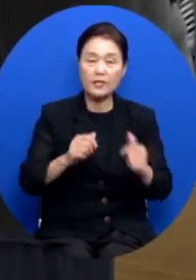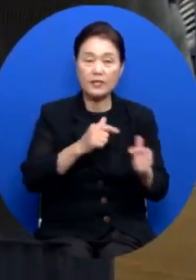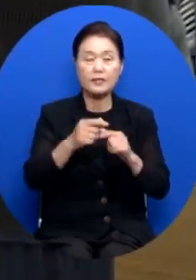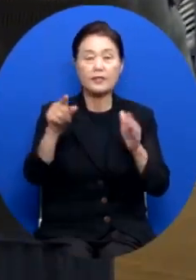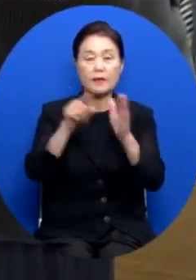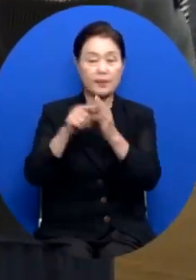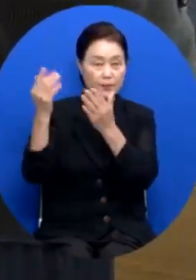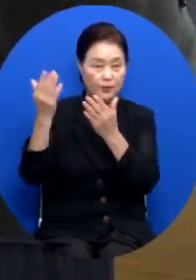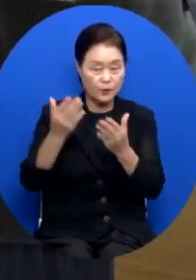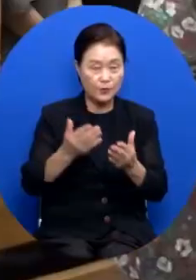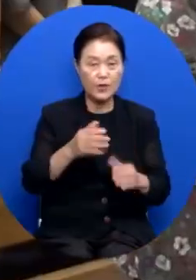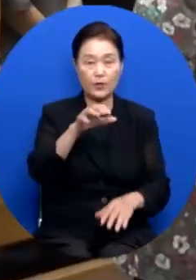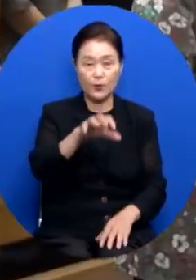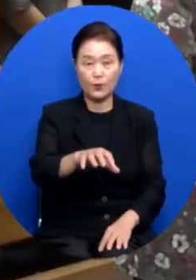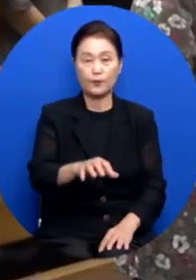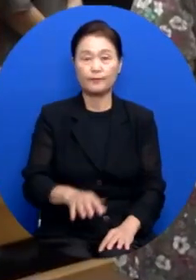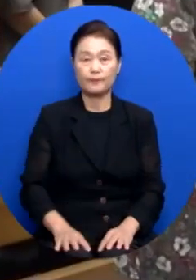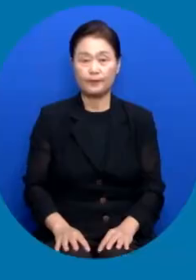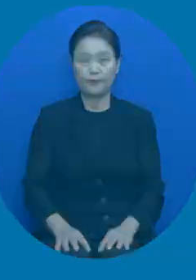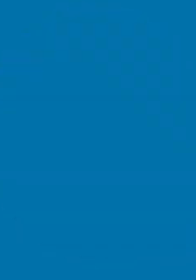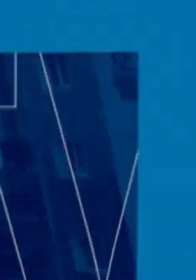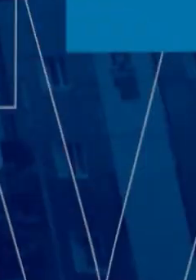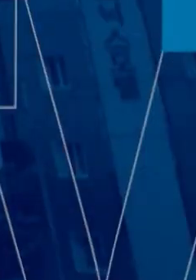전하는 자리였습니다.